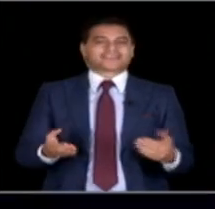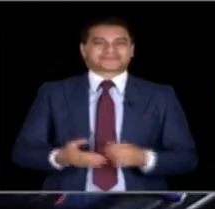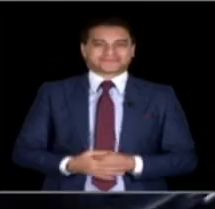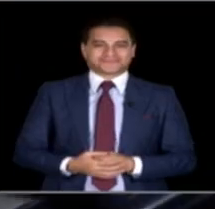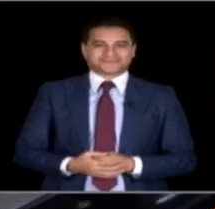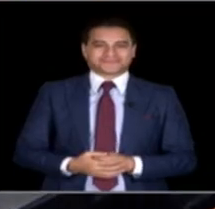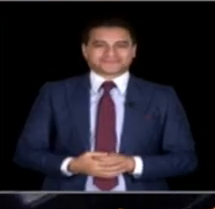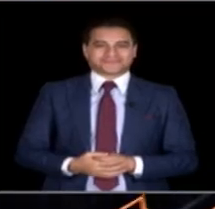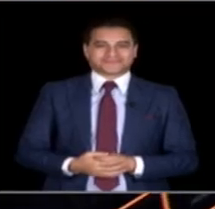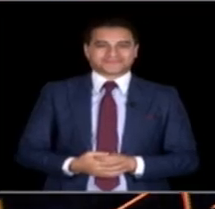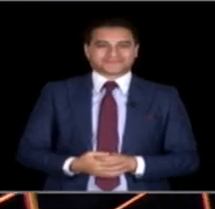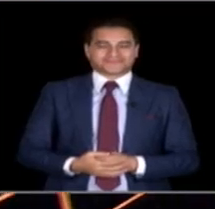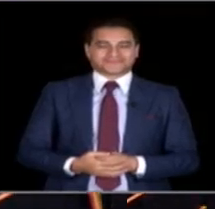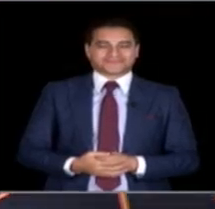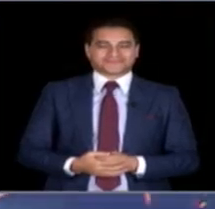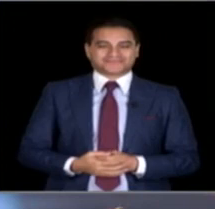والعباقرة.